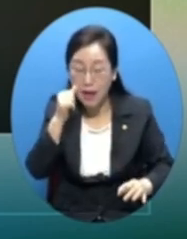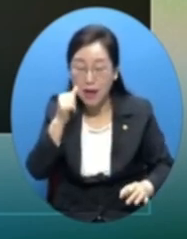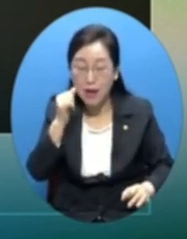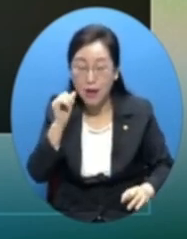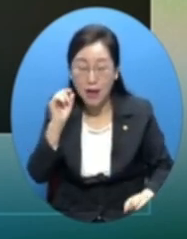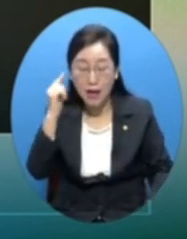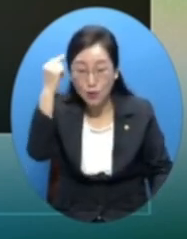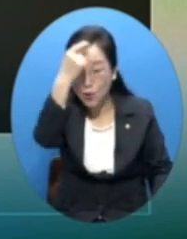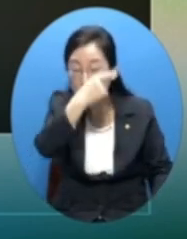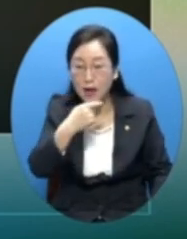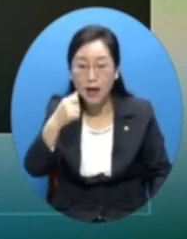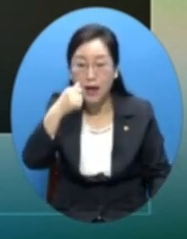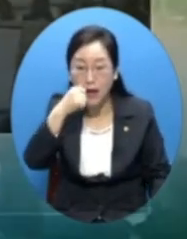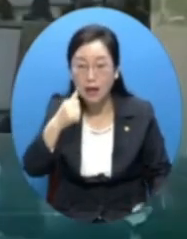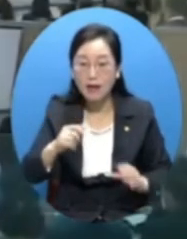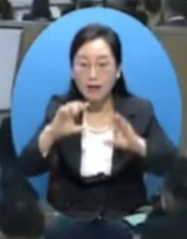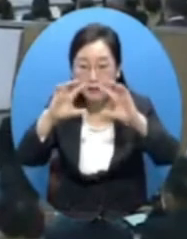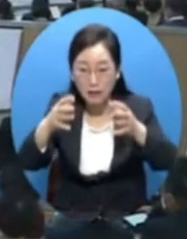에티오피아가